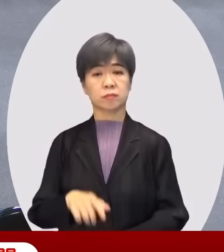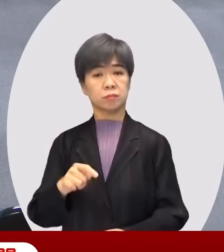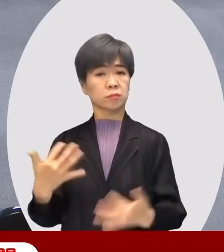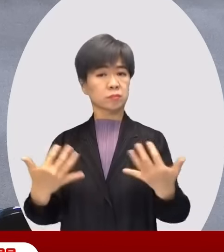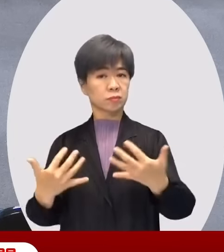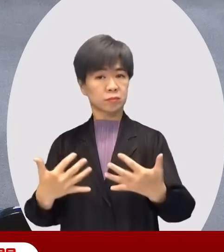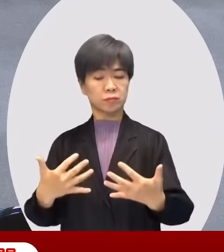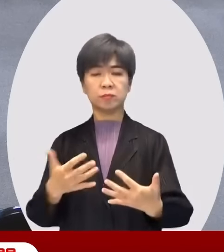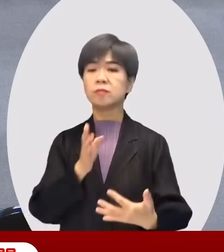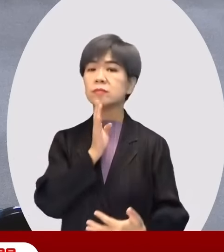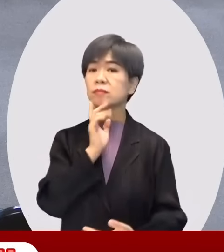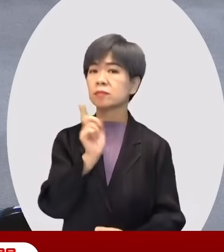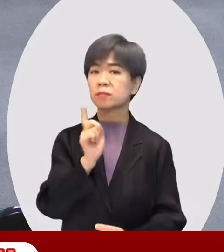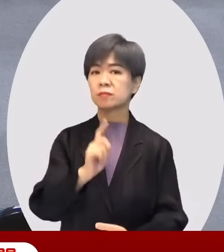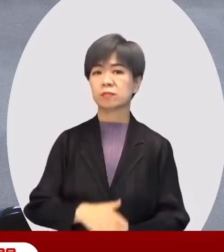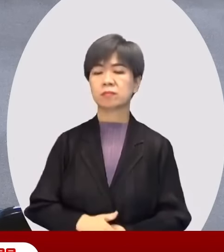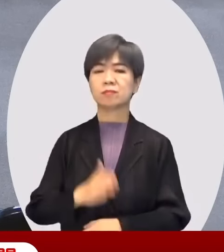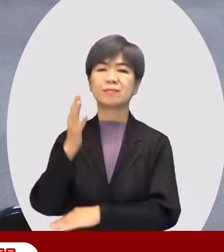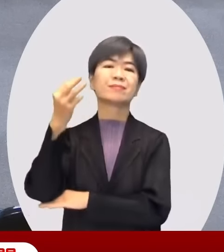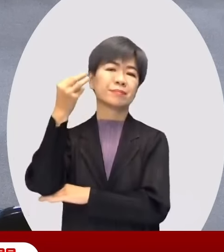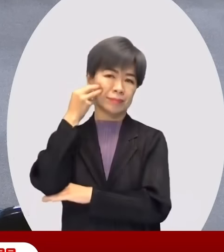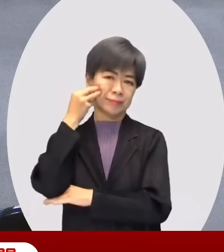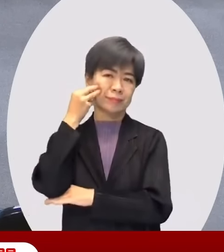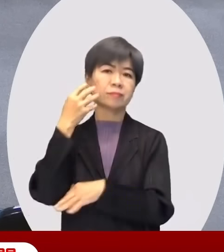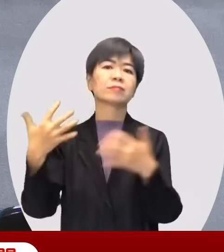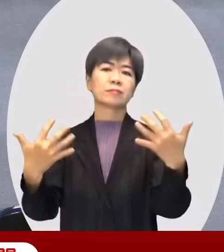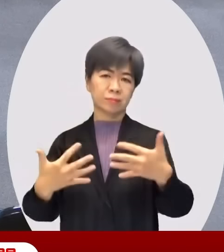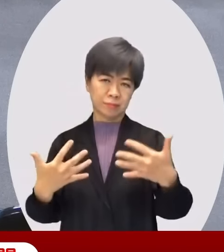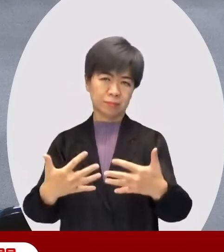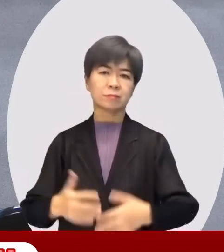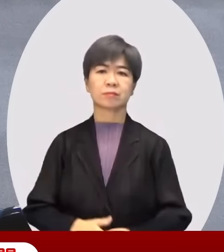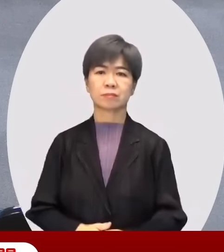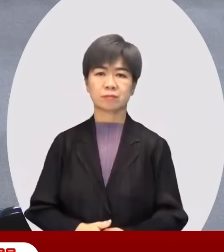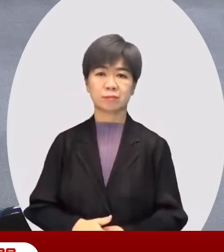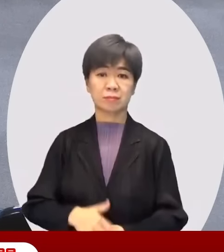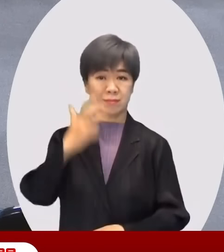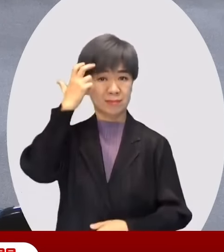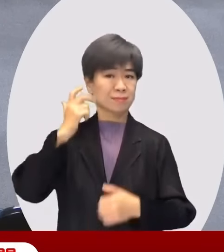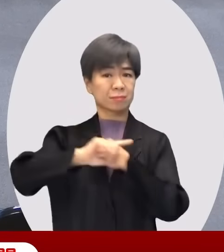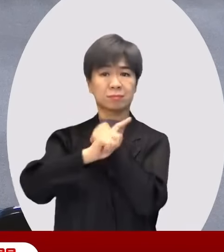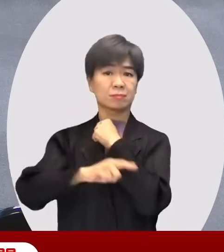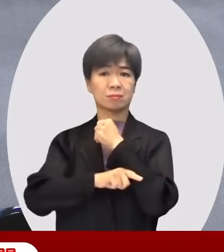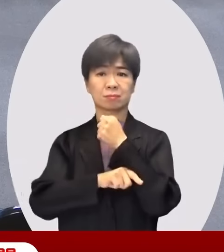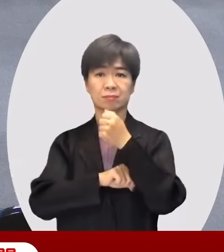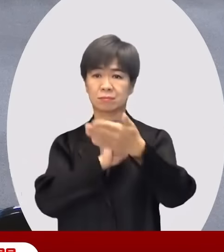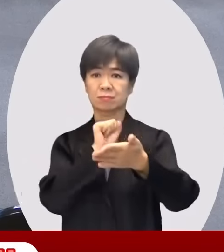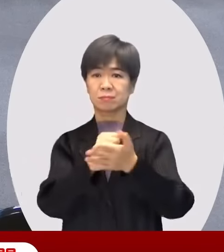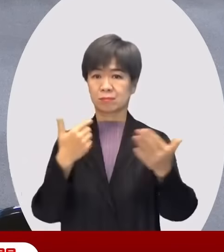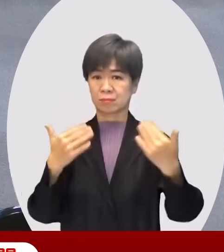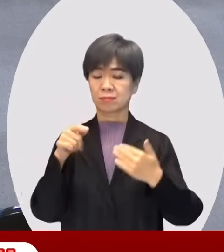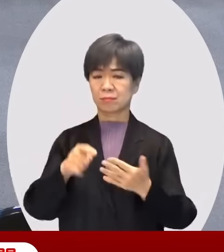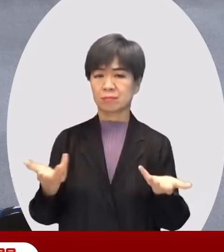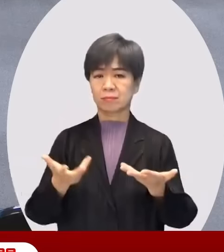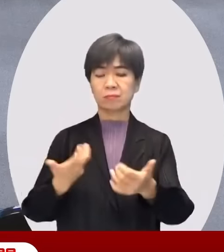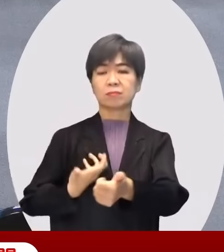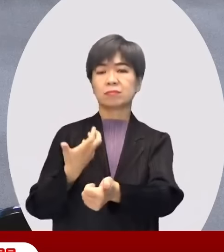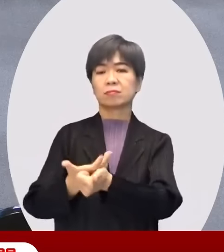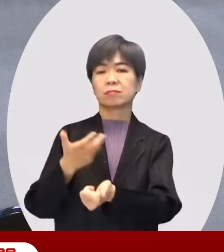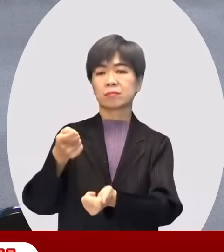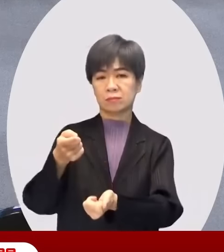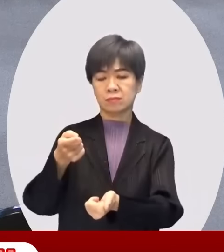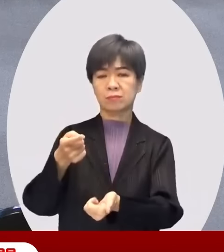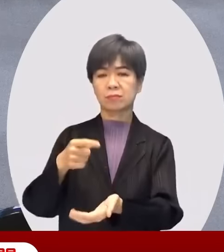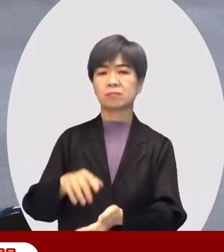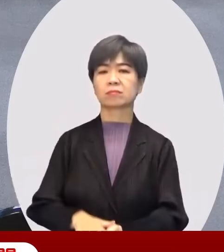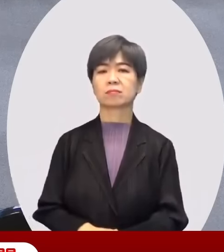问题就是一个政治问题，因为宪法已经明确地将这件事情赋予